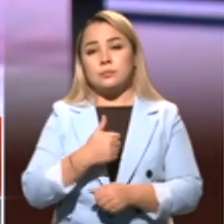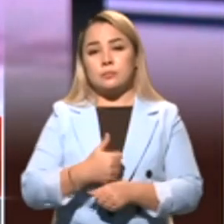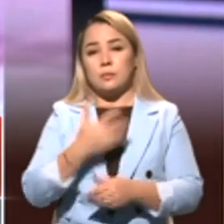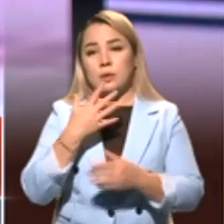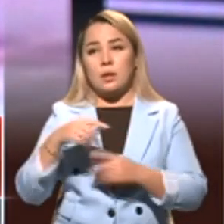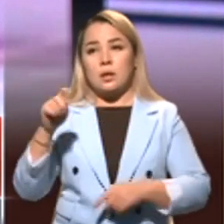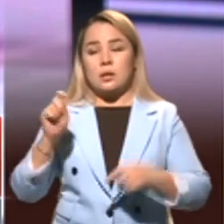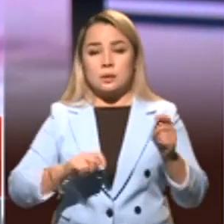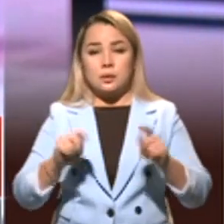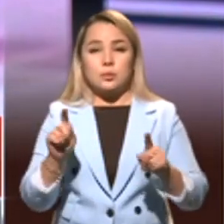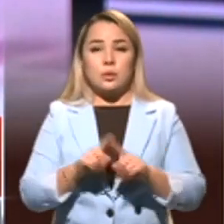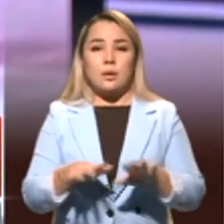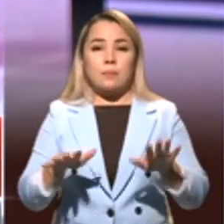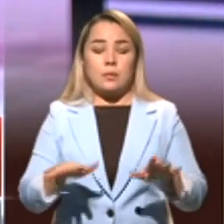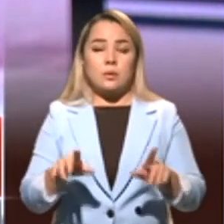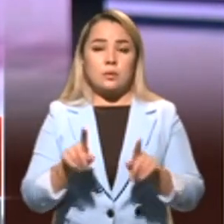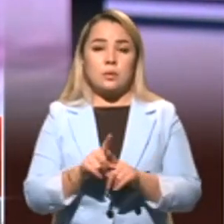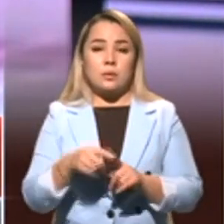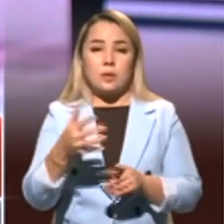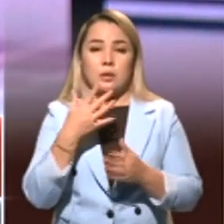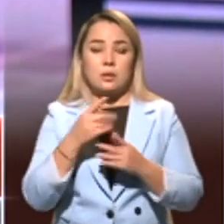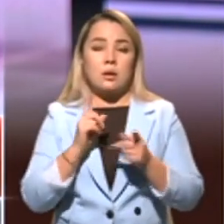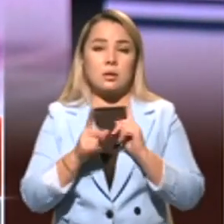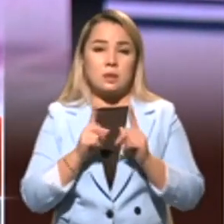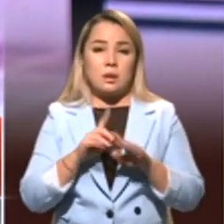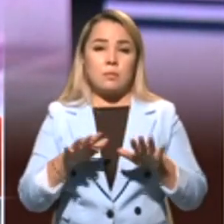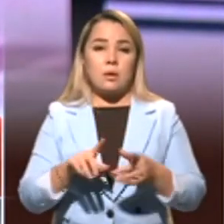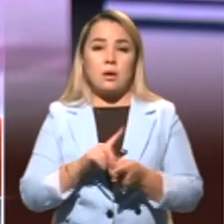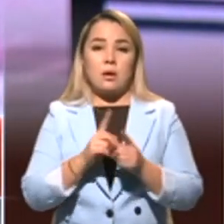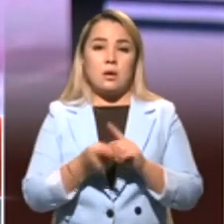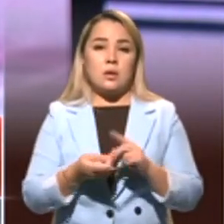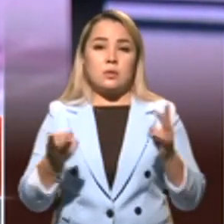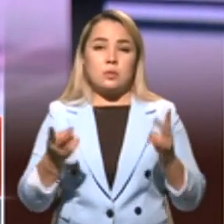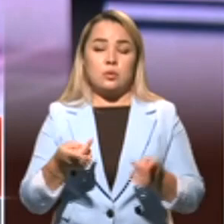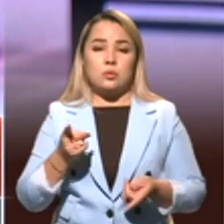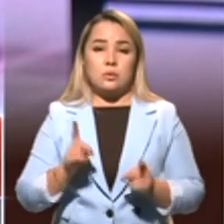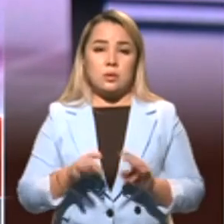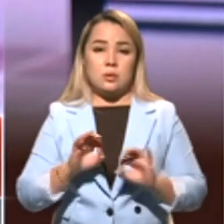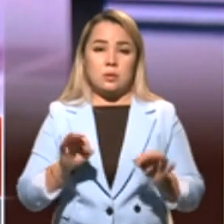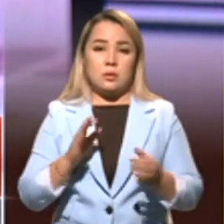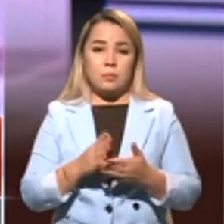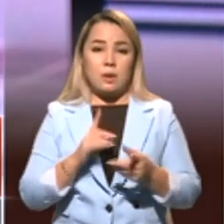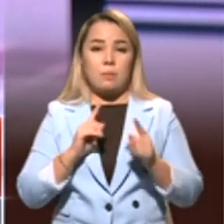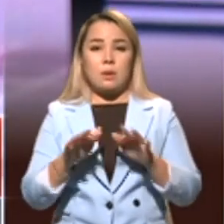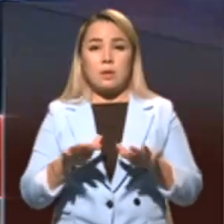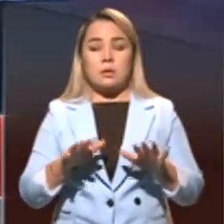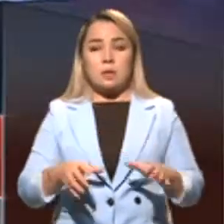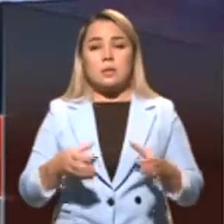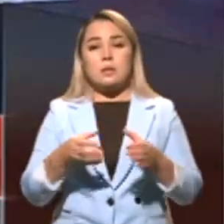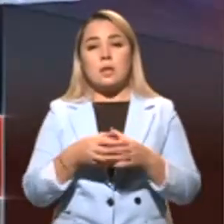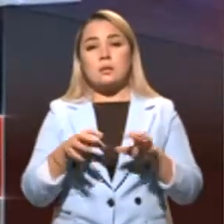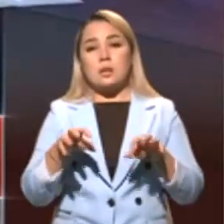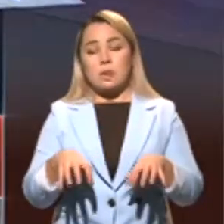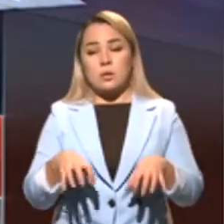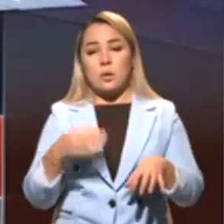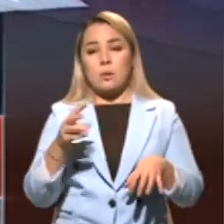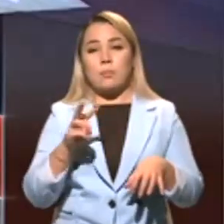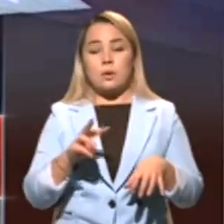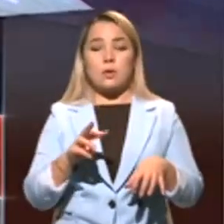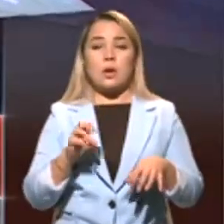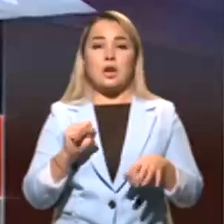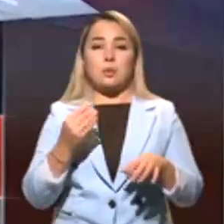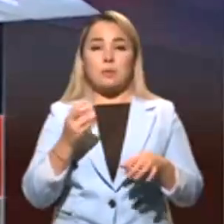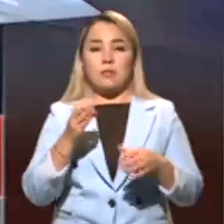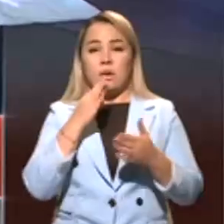съез нағыз осы діни лидерлердің талқылайтын алаңына айналу керек. Шыны керек. Парламент сенатының төрағасы Мәулен